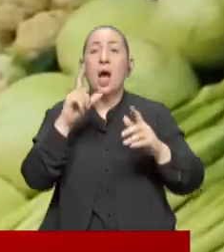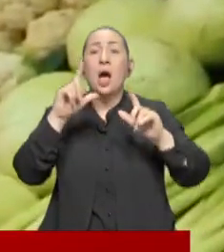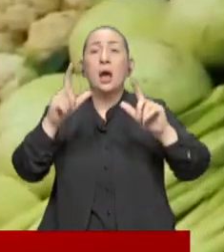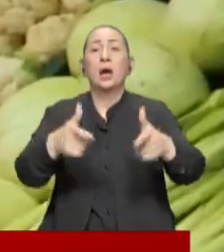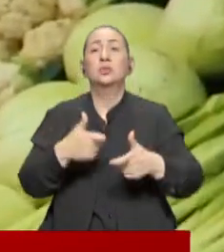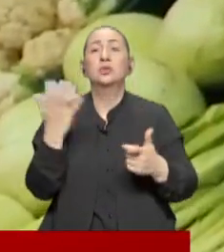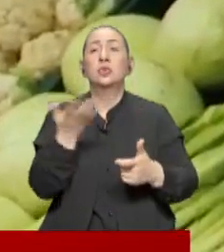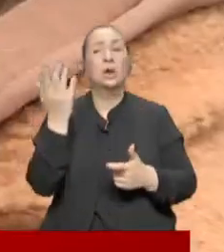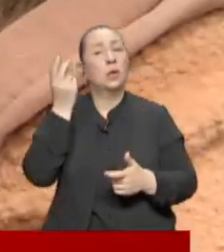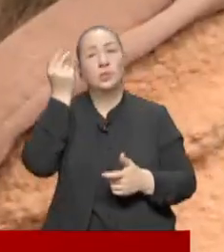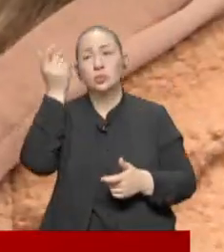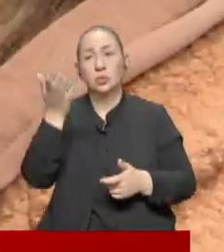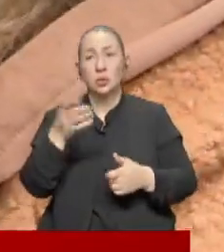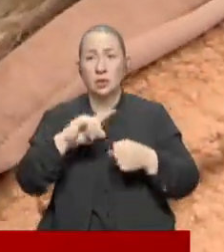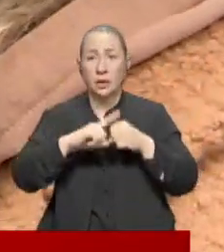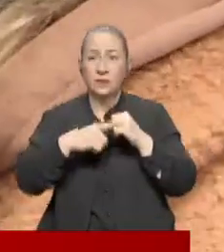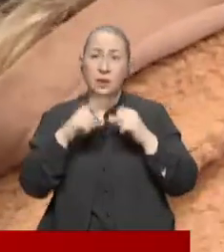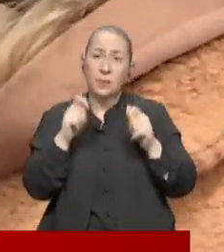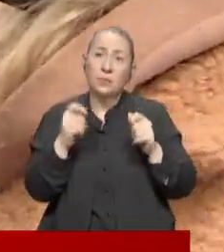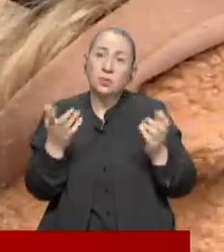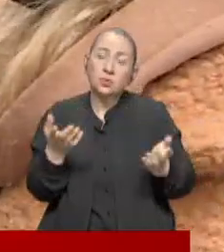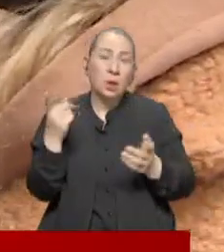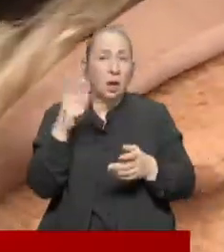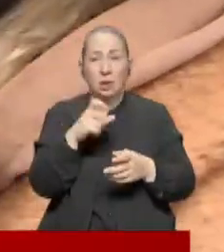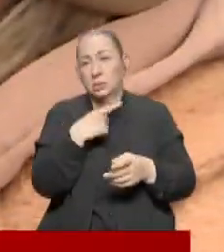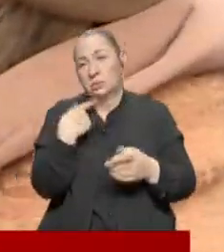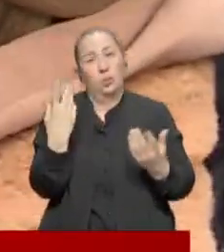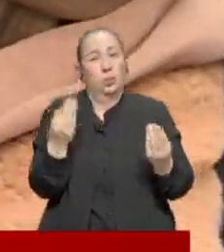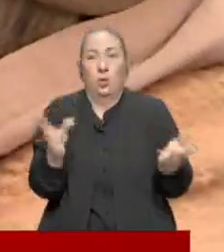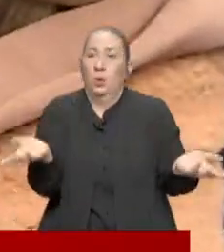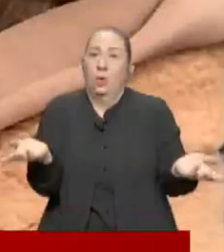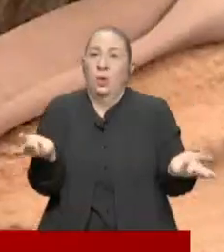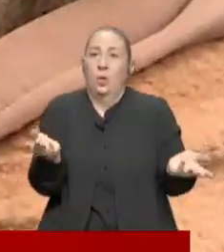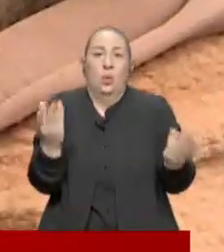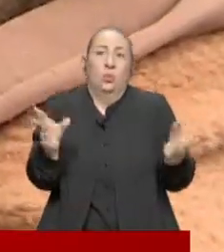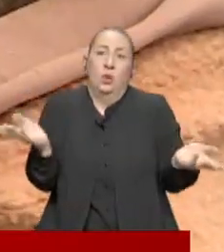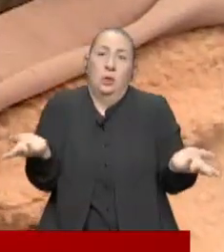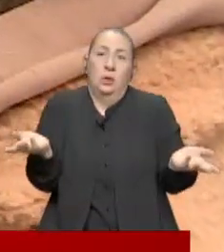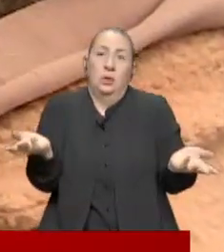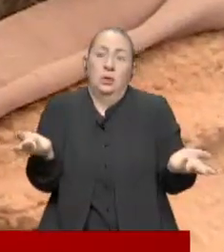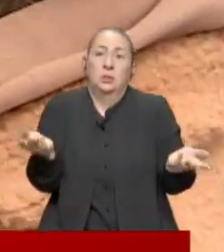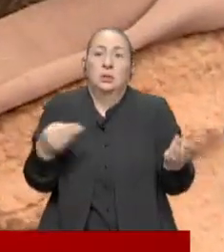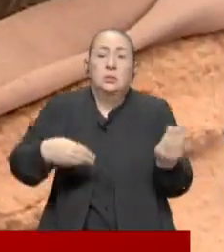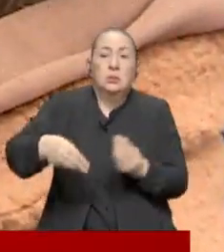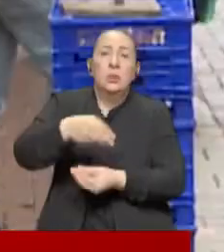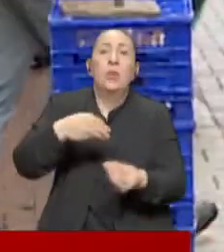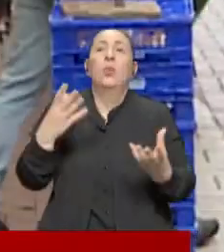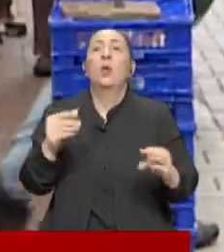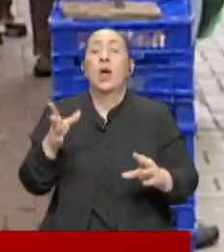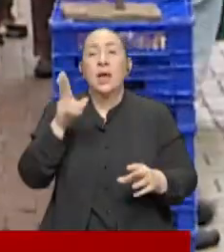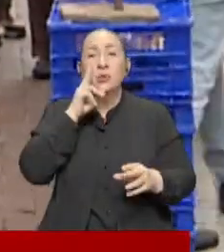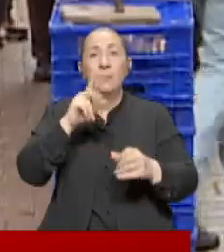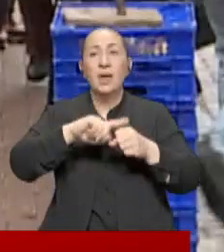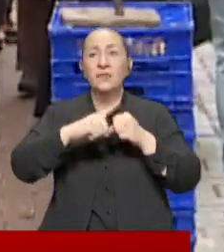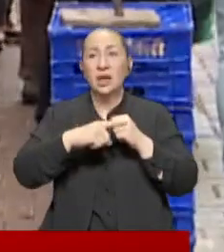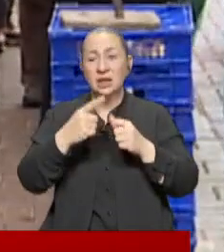alışverişi çoktan unuttu. Haftalık yapabiliyoruz ancak. Aylık kesinlikle olmuyor zaten. Olmuyor yani. Çeviremiyoruz o kadarını. En son